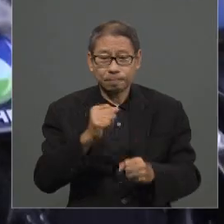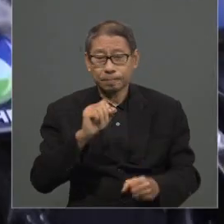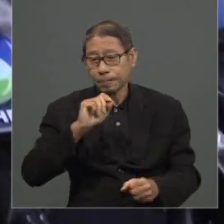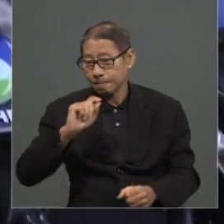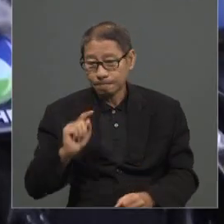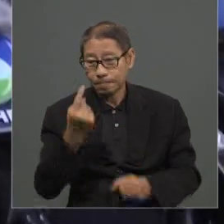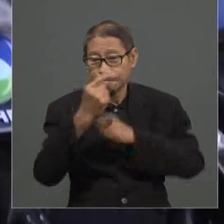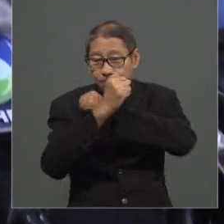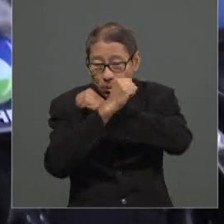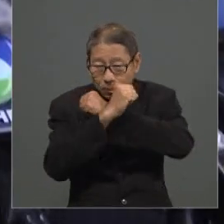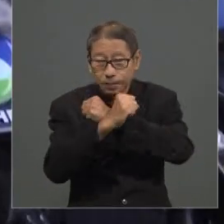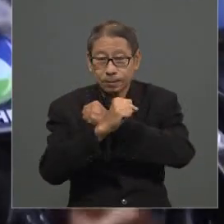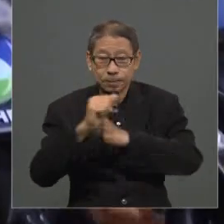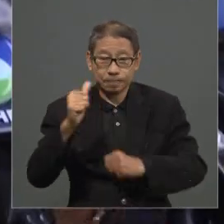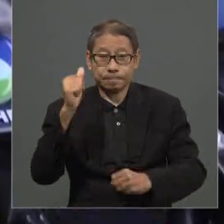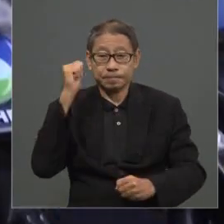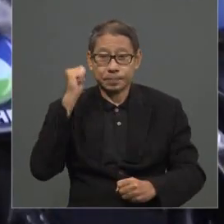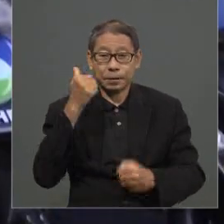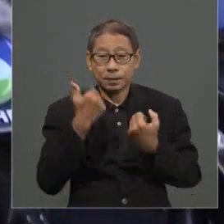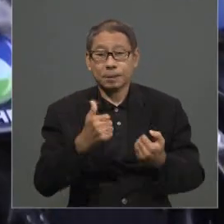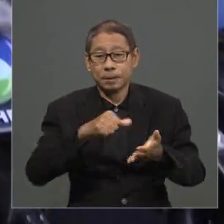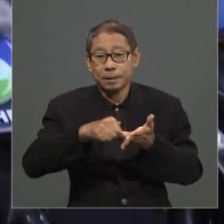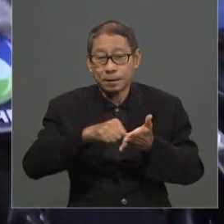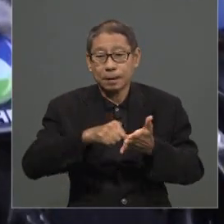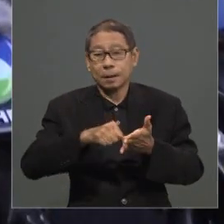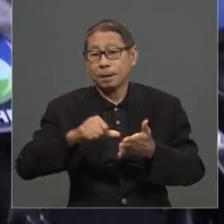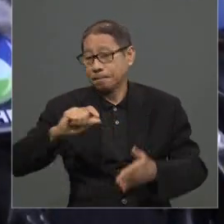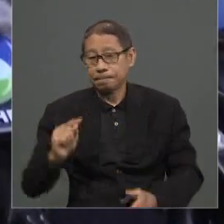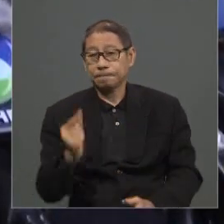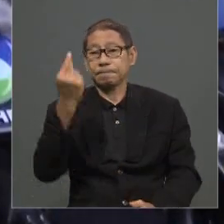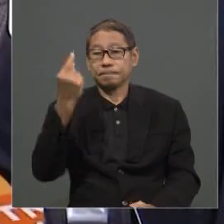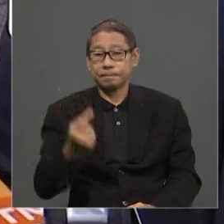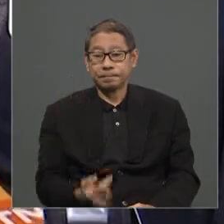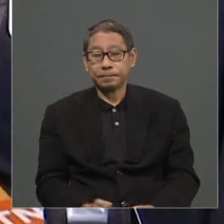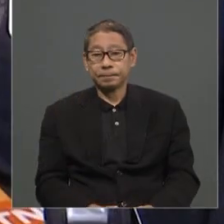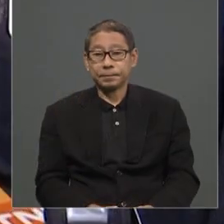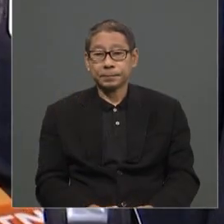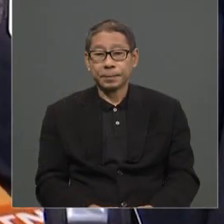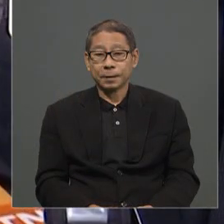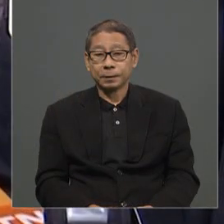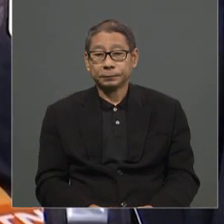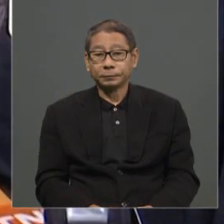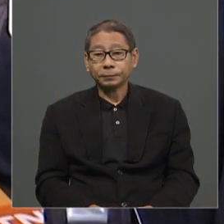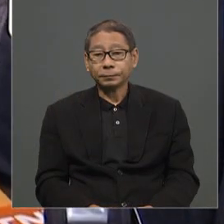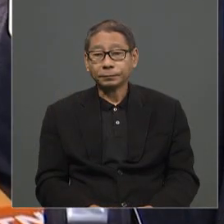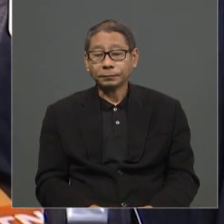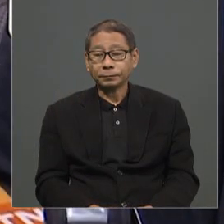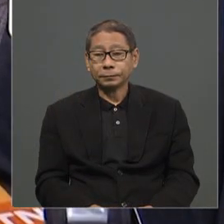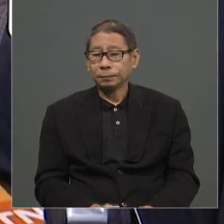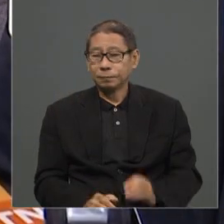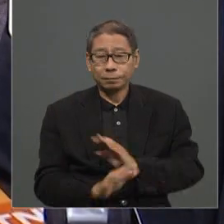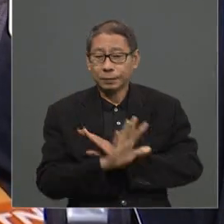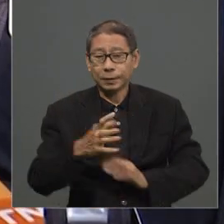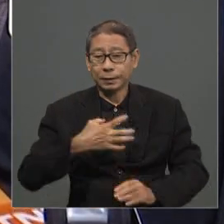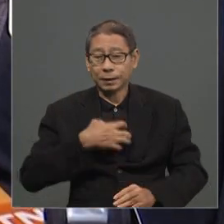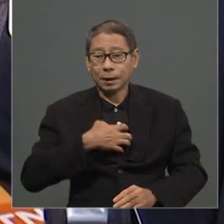ทเรียนมาเรื่อยพอหลังจากนี้ก็จางไปอีก คือสสครูมานิษฐ์ได้บอกว่าไม่อยากให้มัน